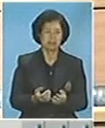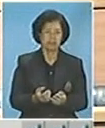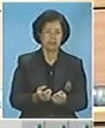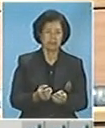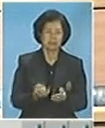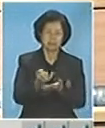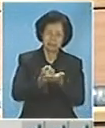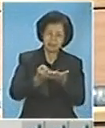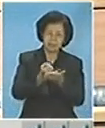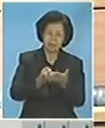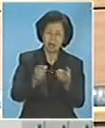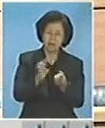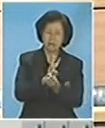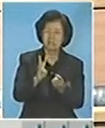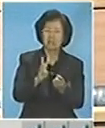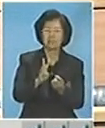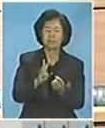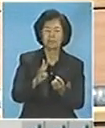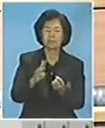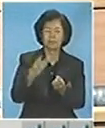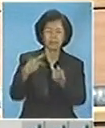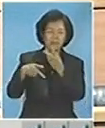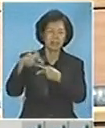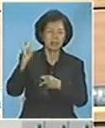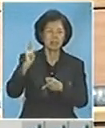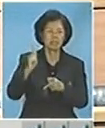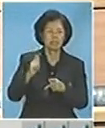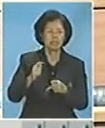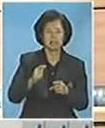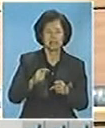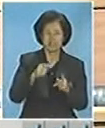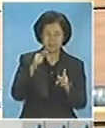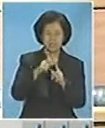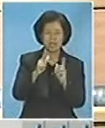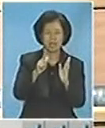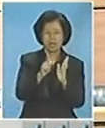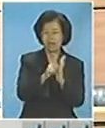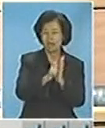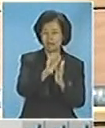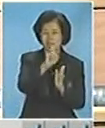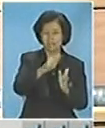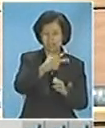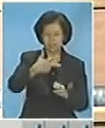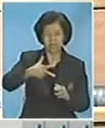ปะวัฒนธรรมประเพณีโดยเฉพาะหลักการใช้ภาษาไทยเป็นไปด้วยความถูกต้องชัดเจ